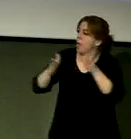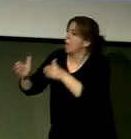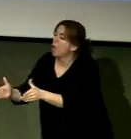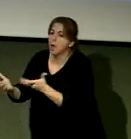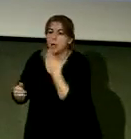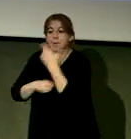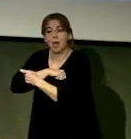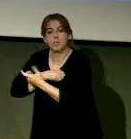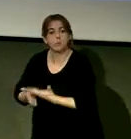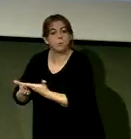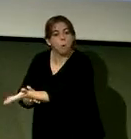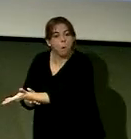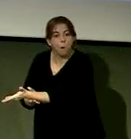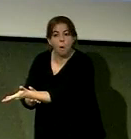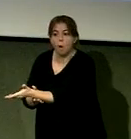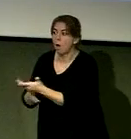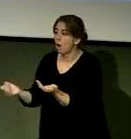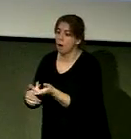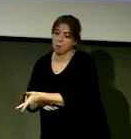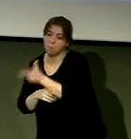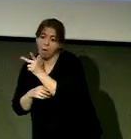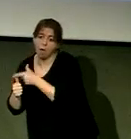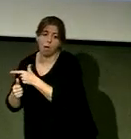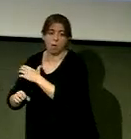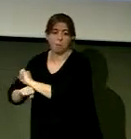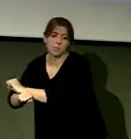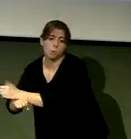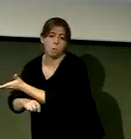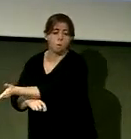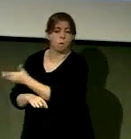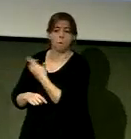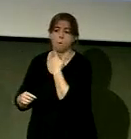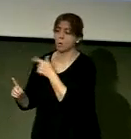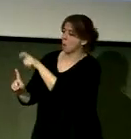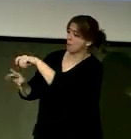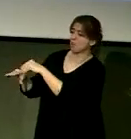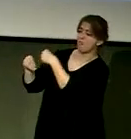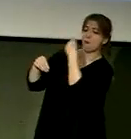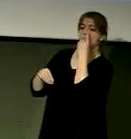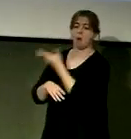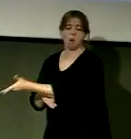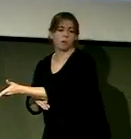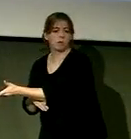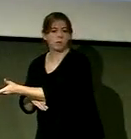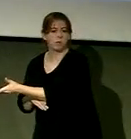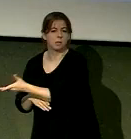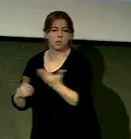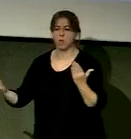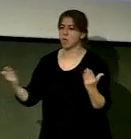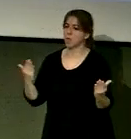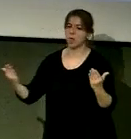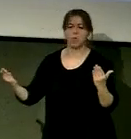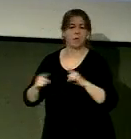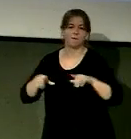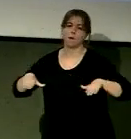quelqu'un qui a une addiction, il faut mettre le bistrot, les dealers, la prison. Voilà. Oh, voilà. Donc les parcours de soins sont longs, sont